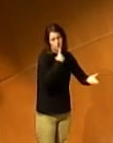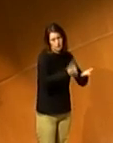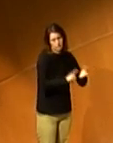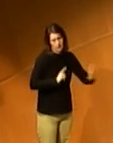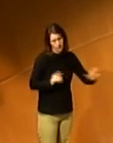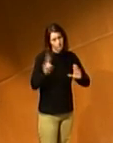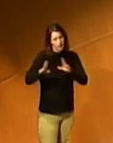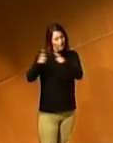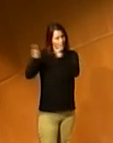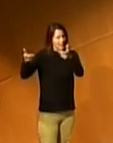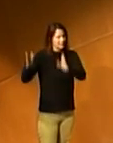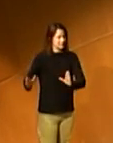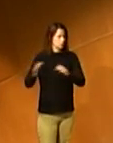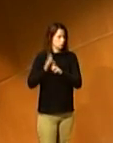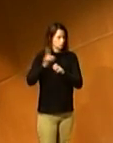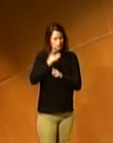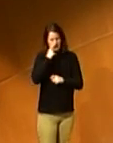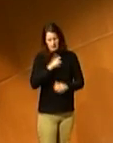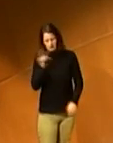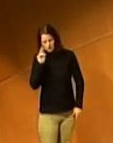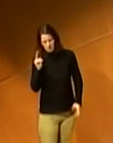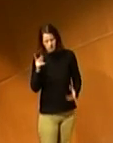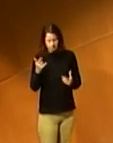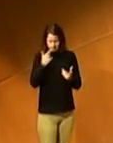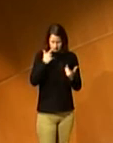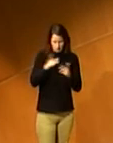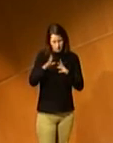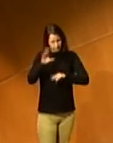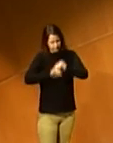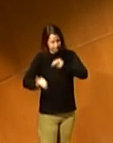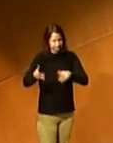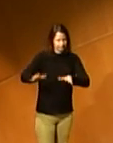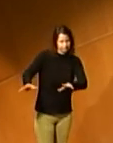L'Institut n'est pas bienveillant, n'est pas, voilà, aux yeux des parents.